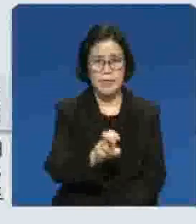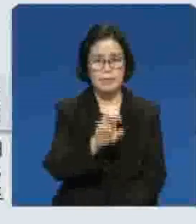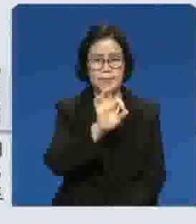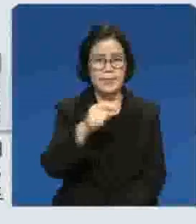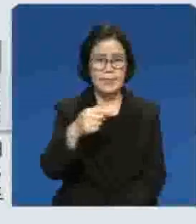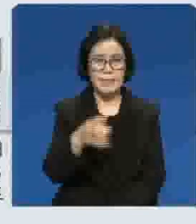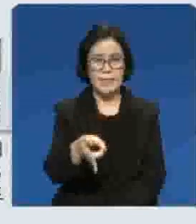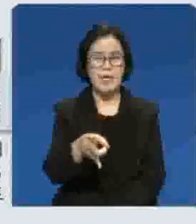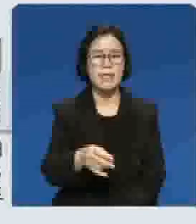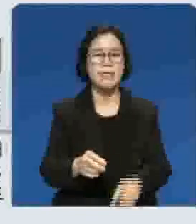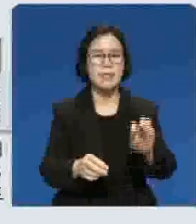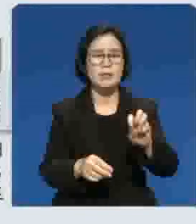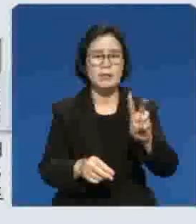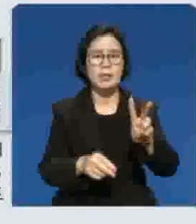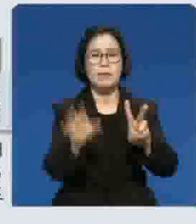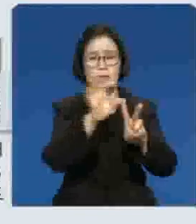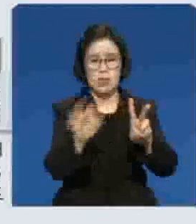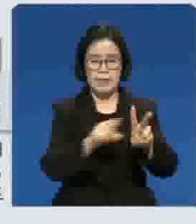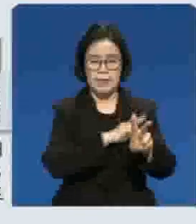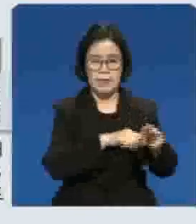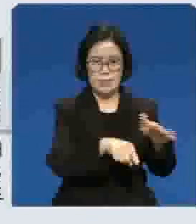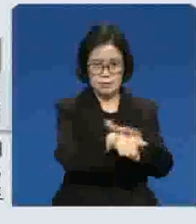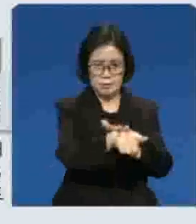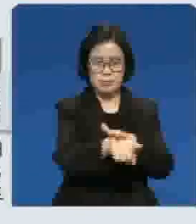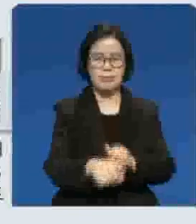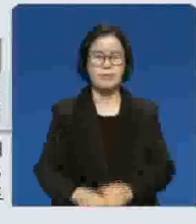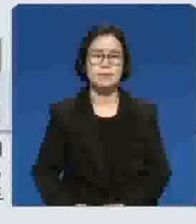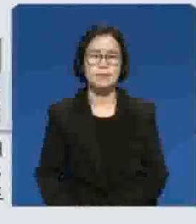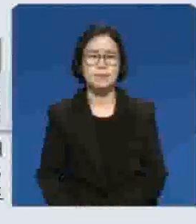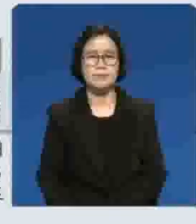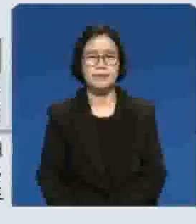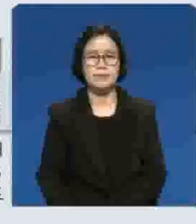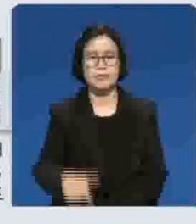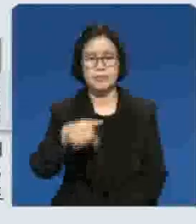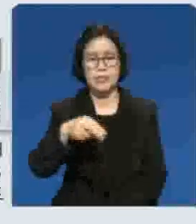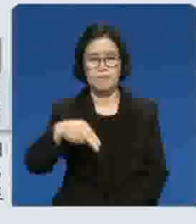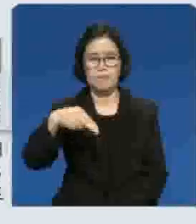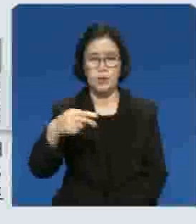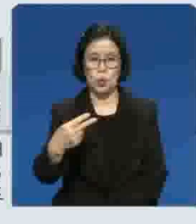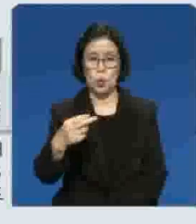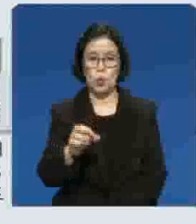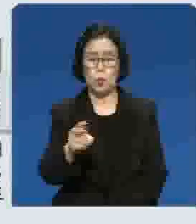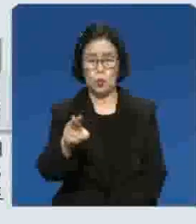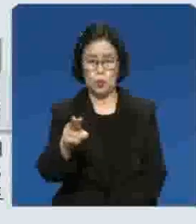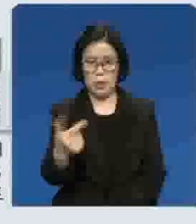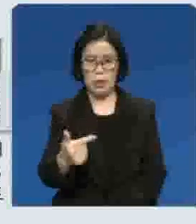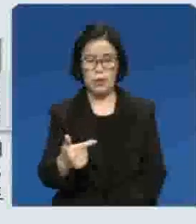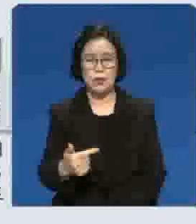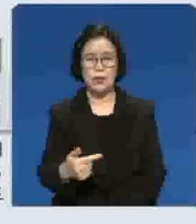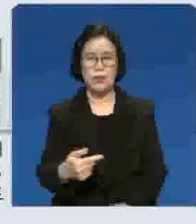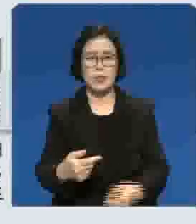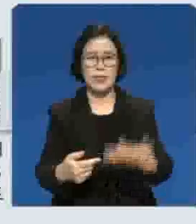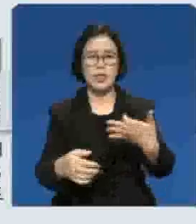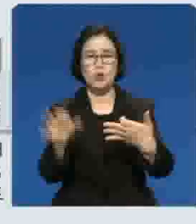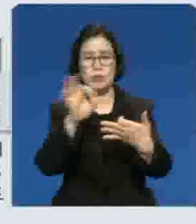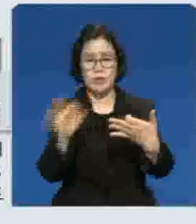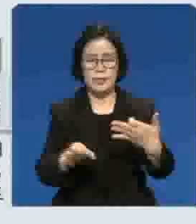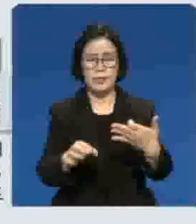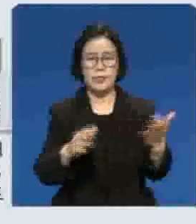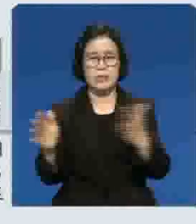의원이 32%로 가장 앞섰습니다. 김동연 더불어민주당 예비후보가